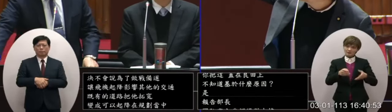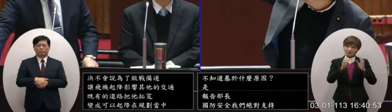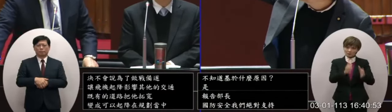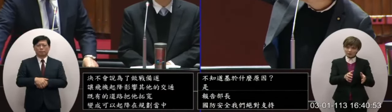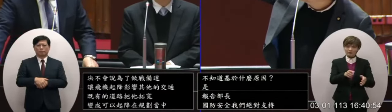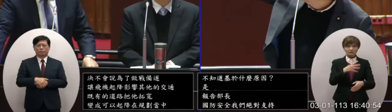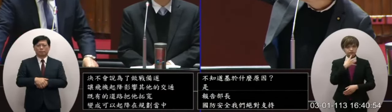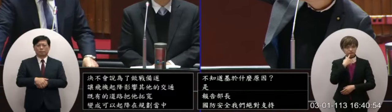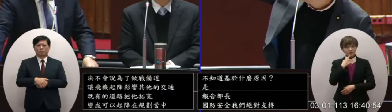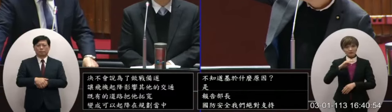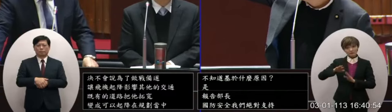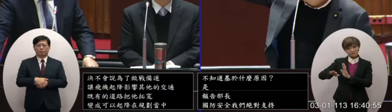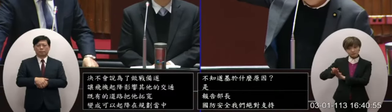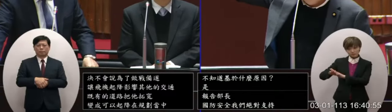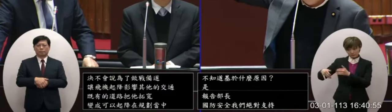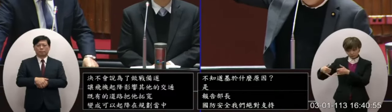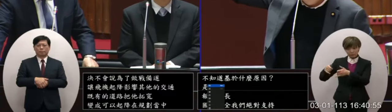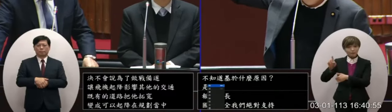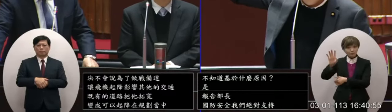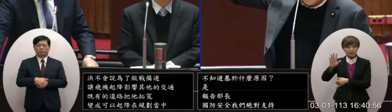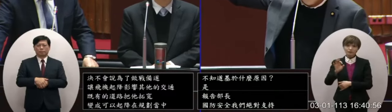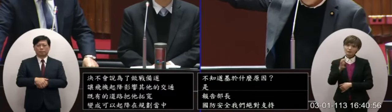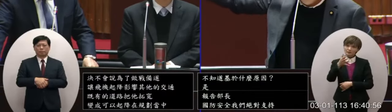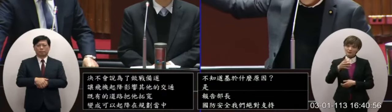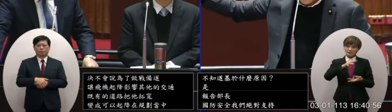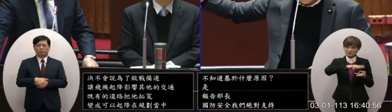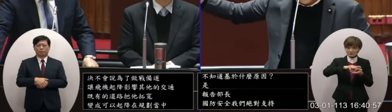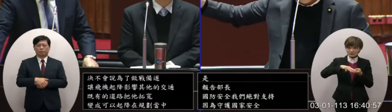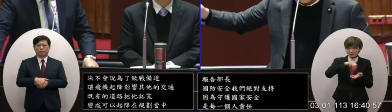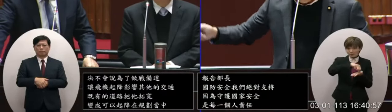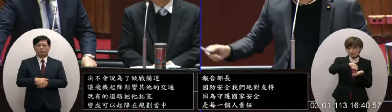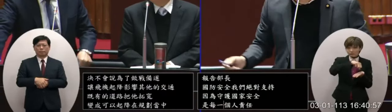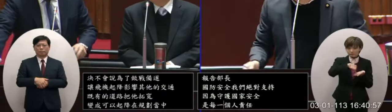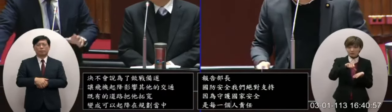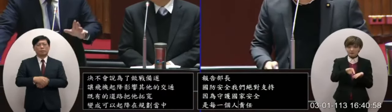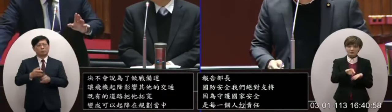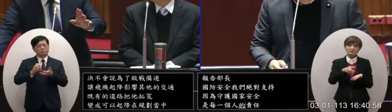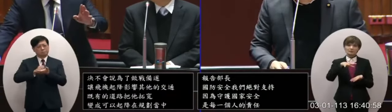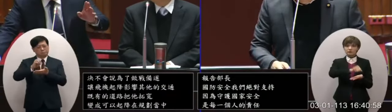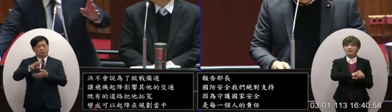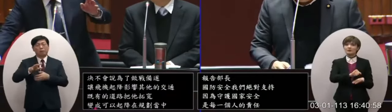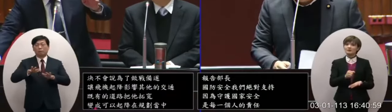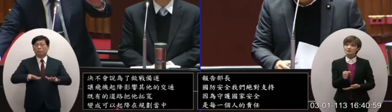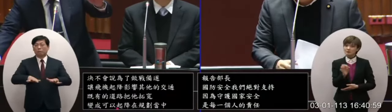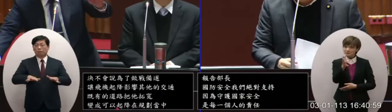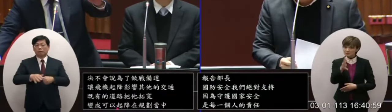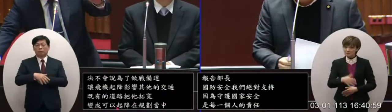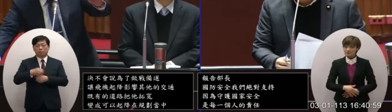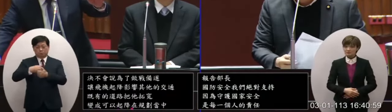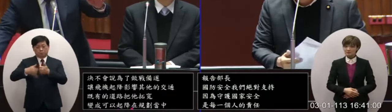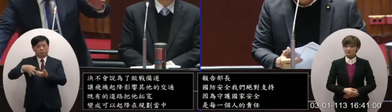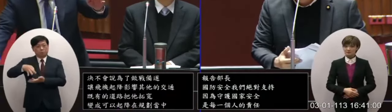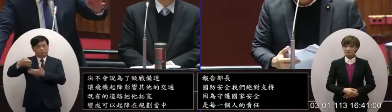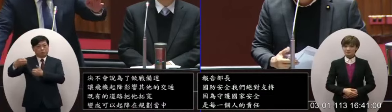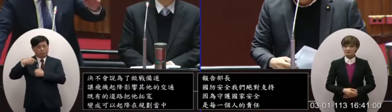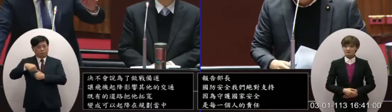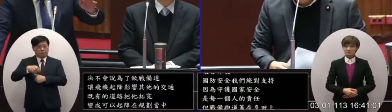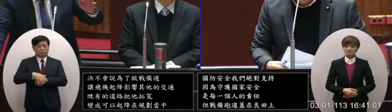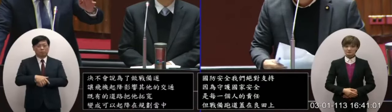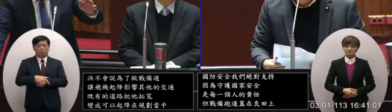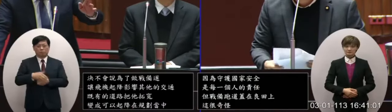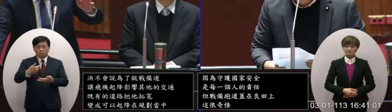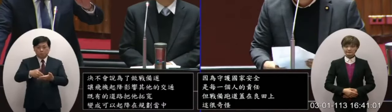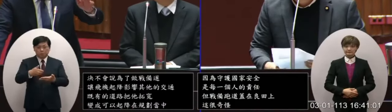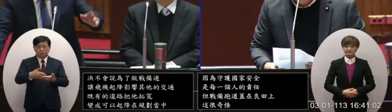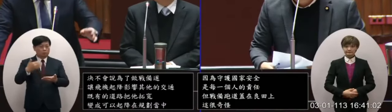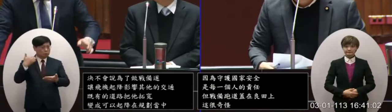定要跟农民争农地？ 我跟委员报告，现在目前委员提供这个图啊，